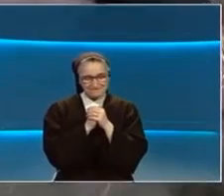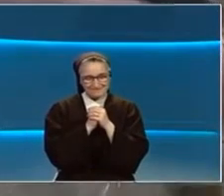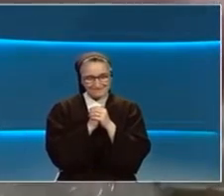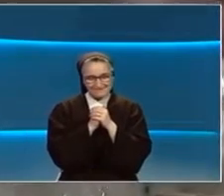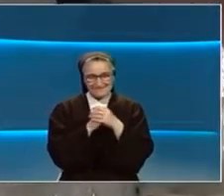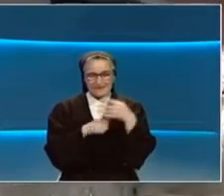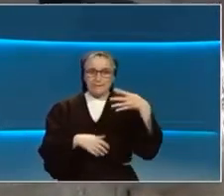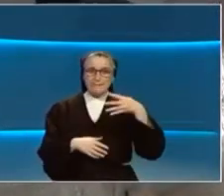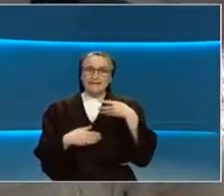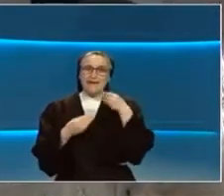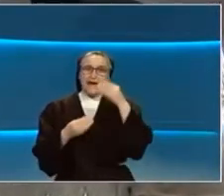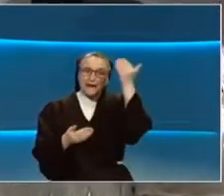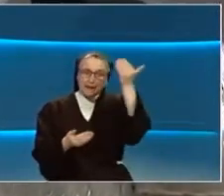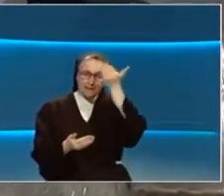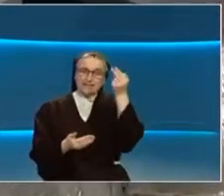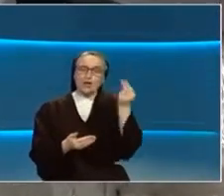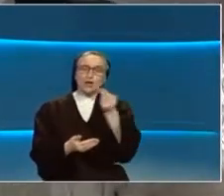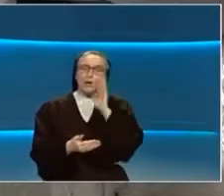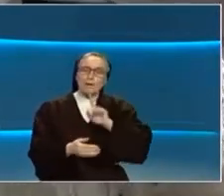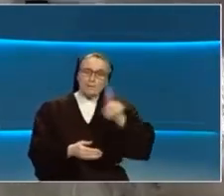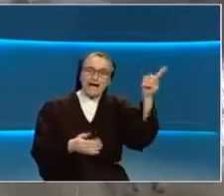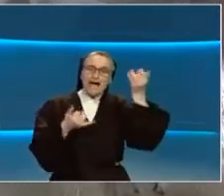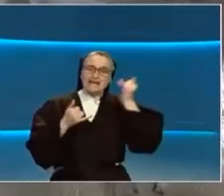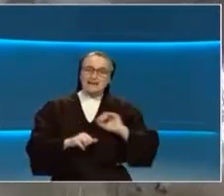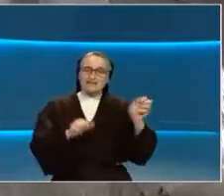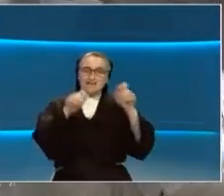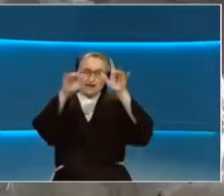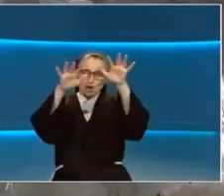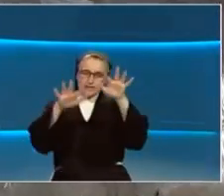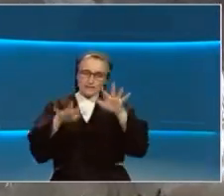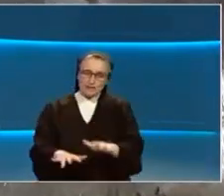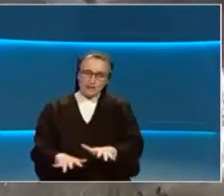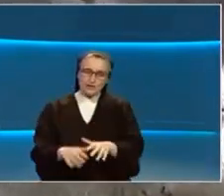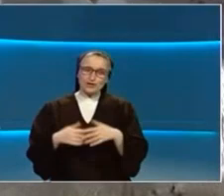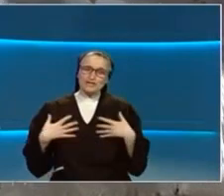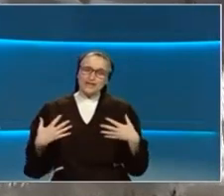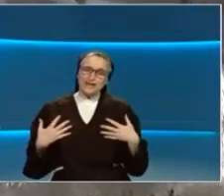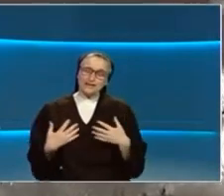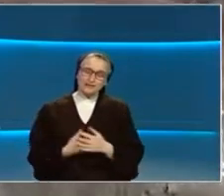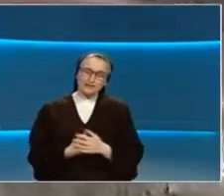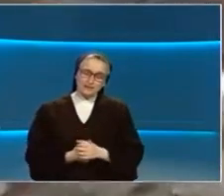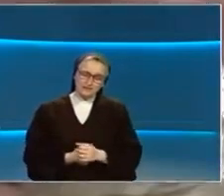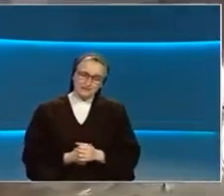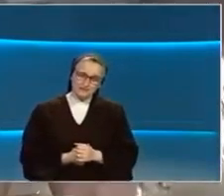Miriana, io ti battezzo nel nome del Padre, del Figlio e dello Spirito Santo.